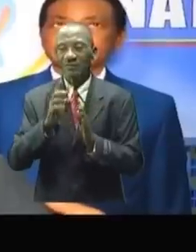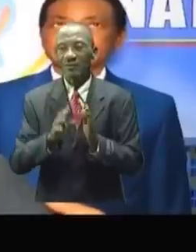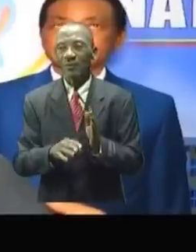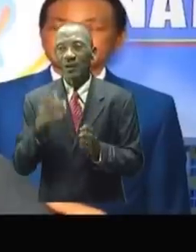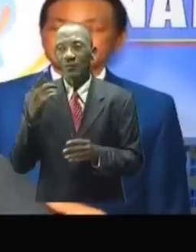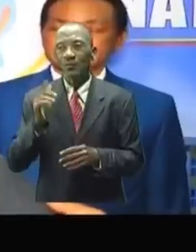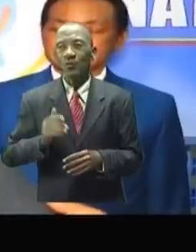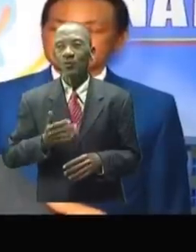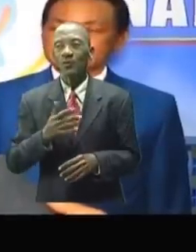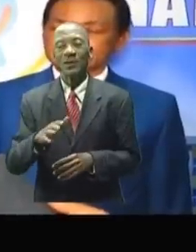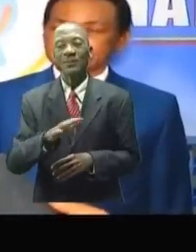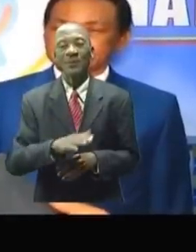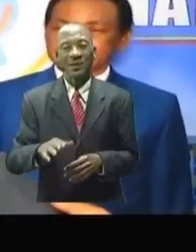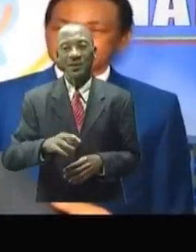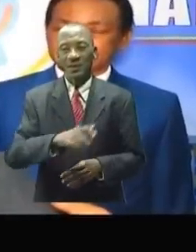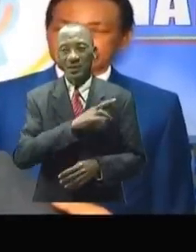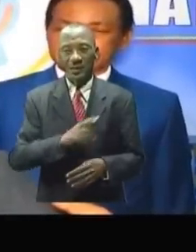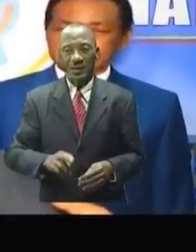éléments de rectification